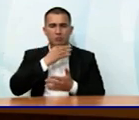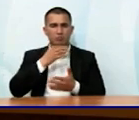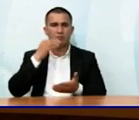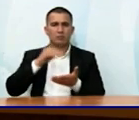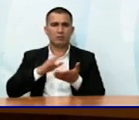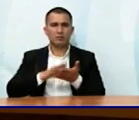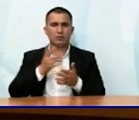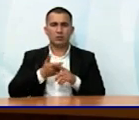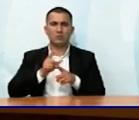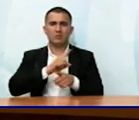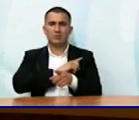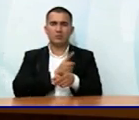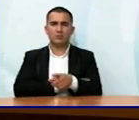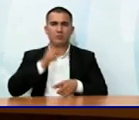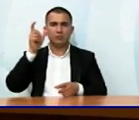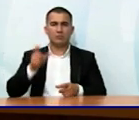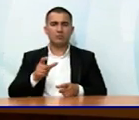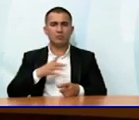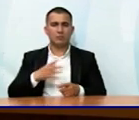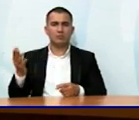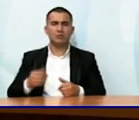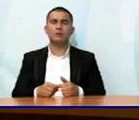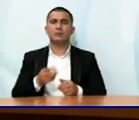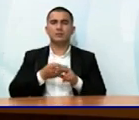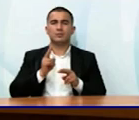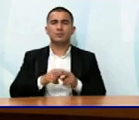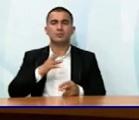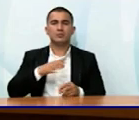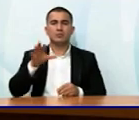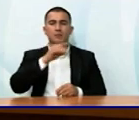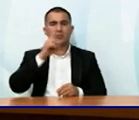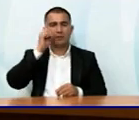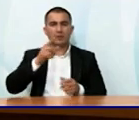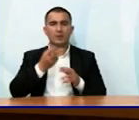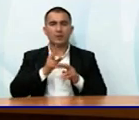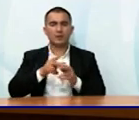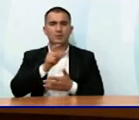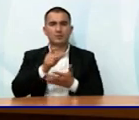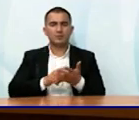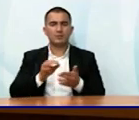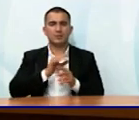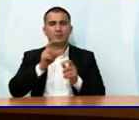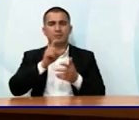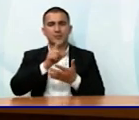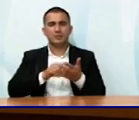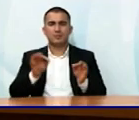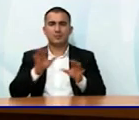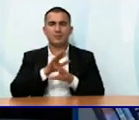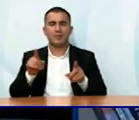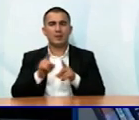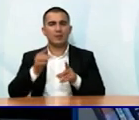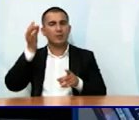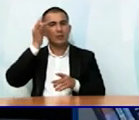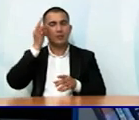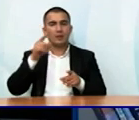jur'atli, jasoratli inson sifatida qolgan va siz qo'shiq sifatida tinglayotgan misrangizni ham shu orada